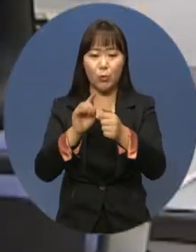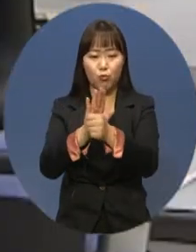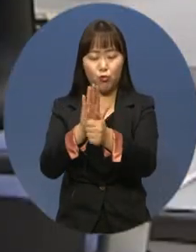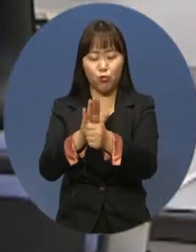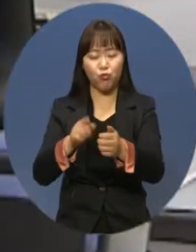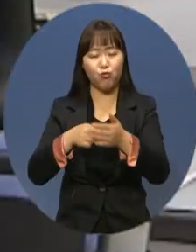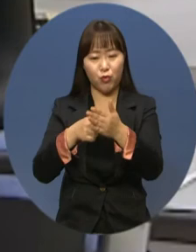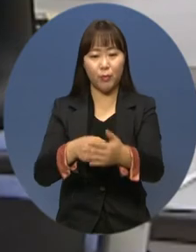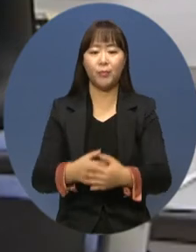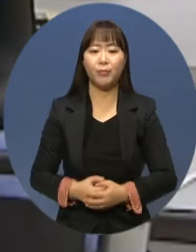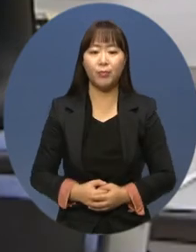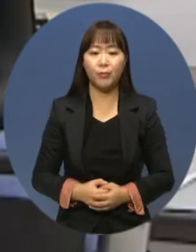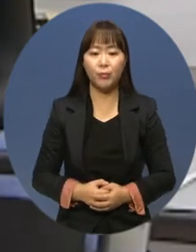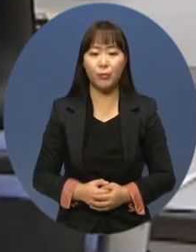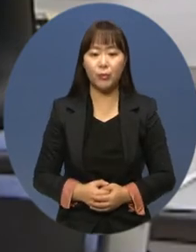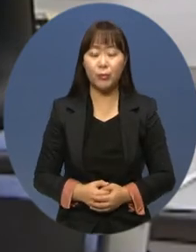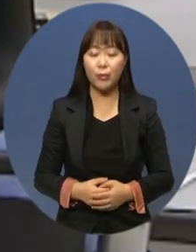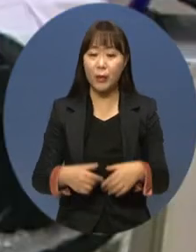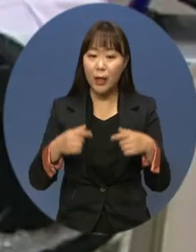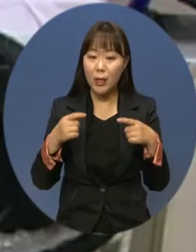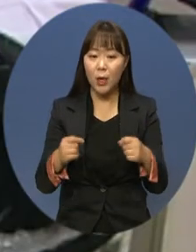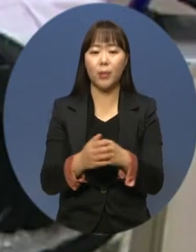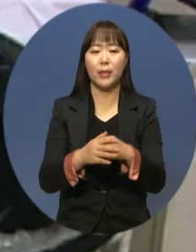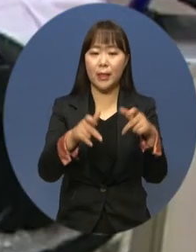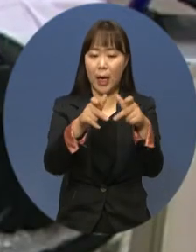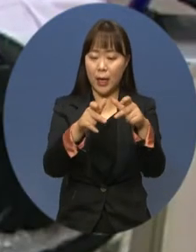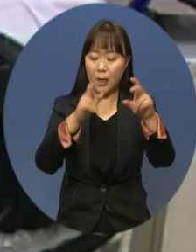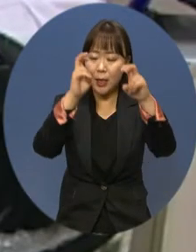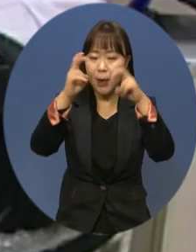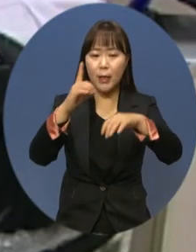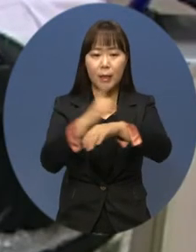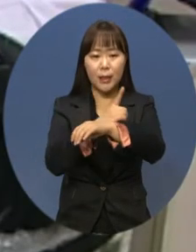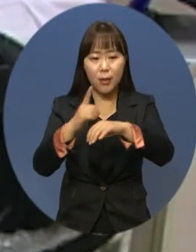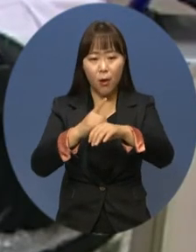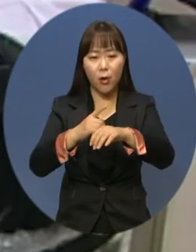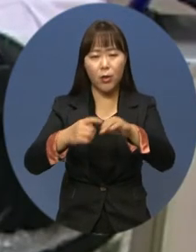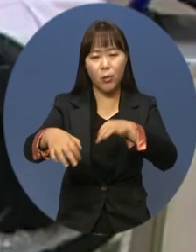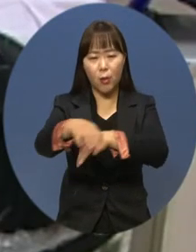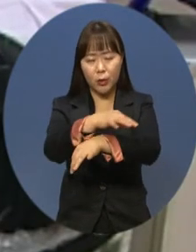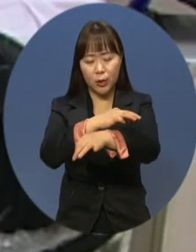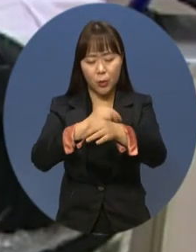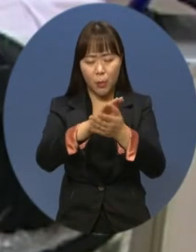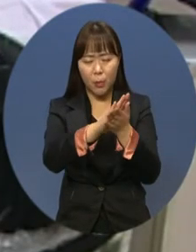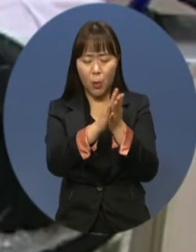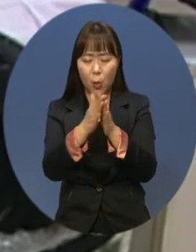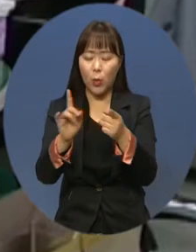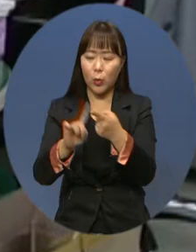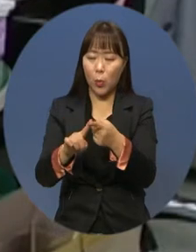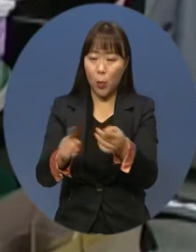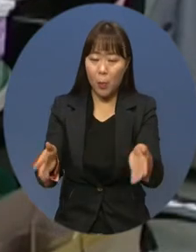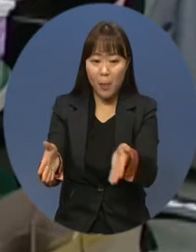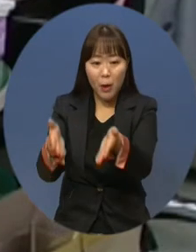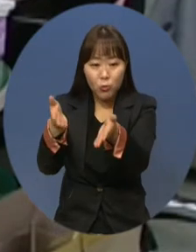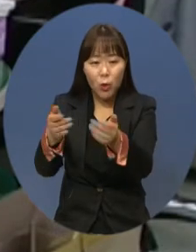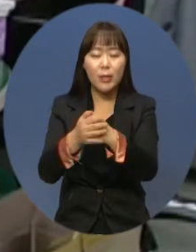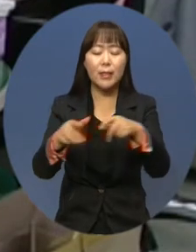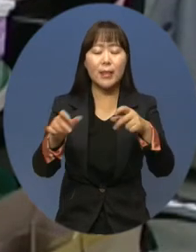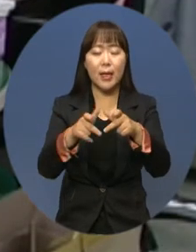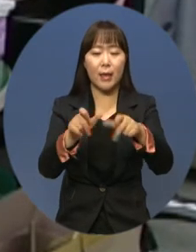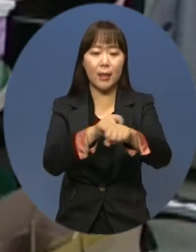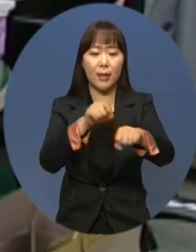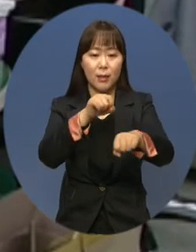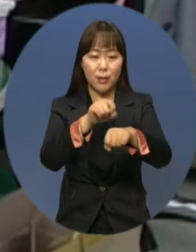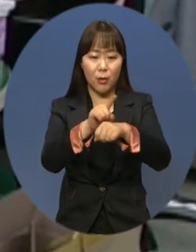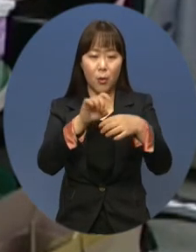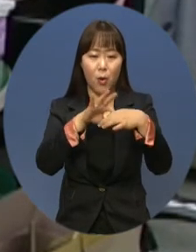이번 사업에 대해 중소벤처기업 분은 창 애인 기업의 디지털 경제 로 왜 전환을 촉진하고 창에 특성을 고려한